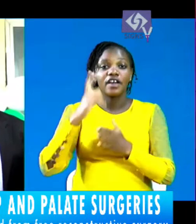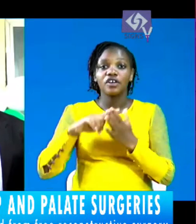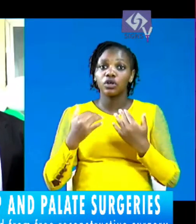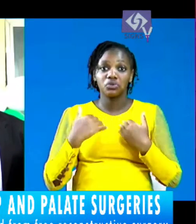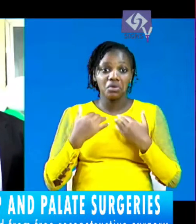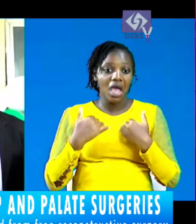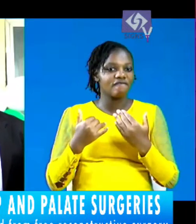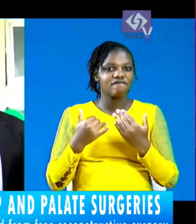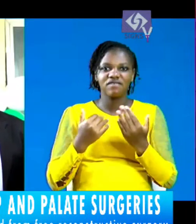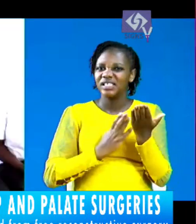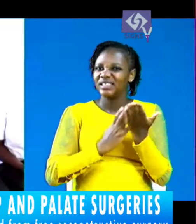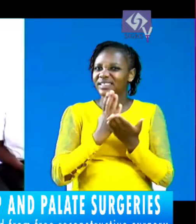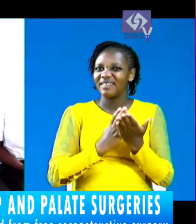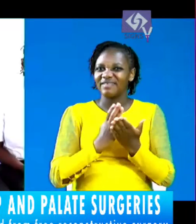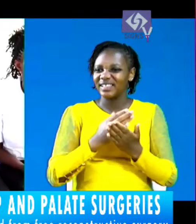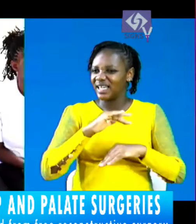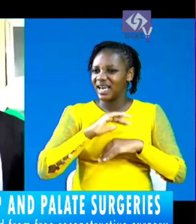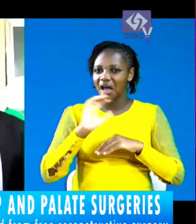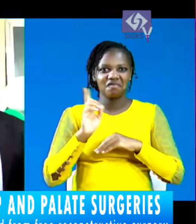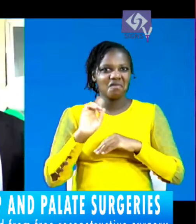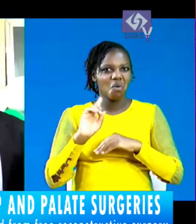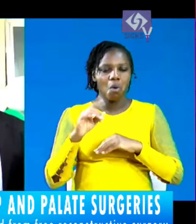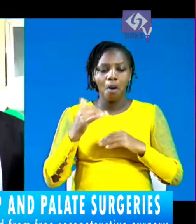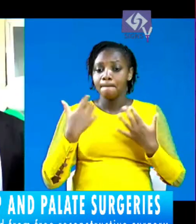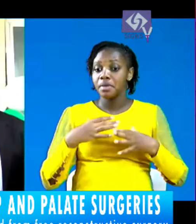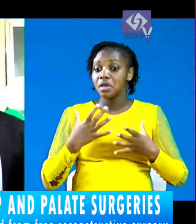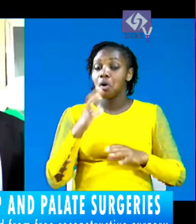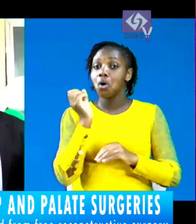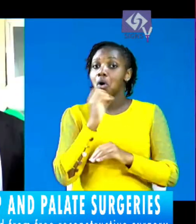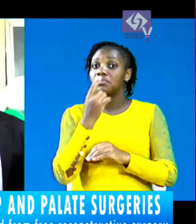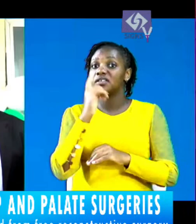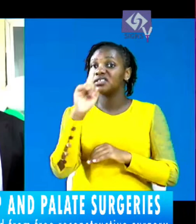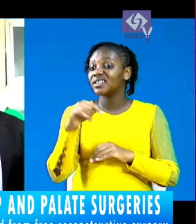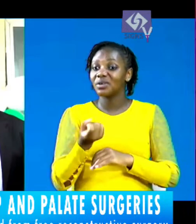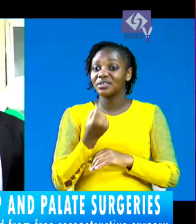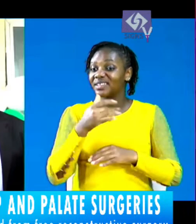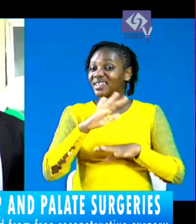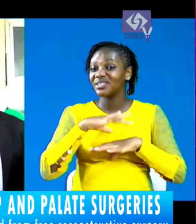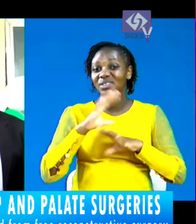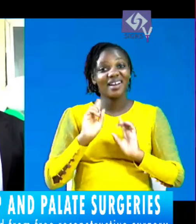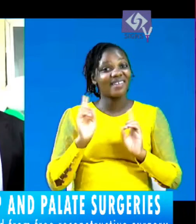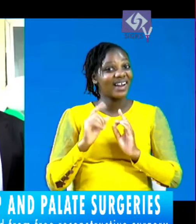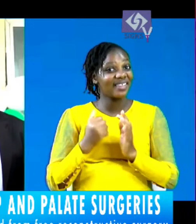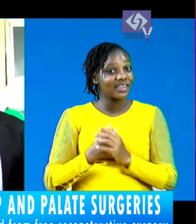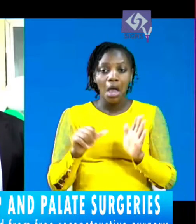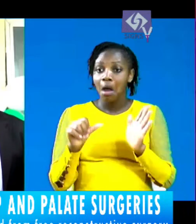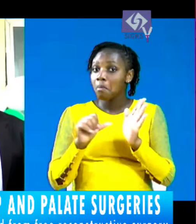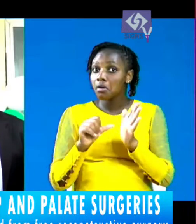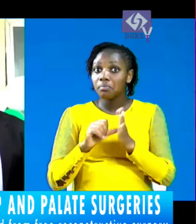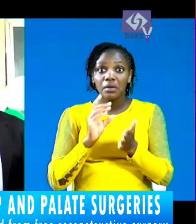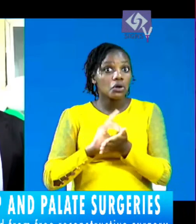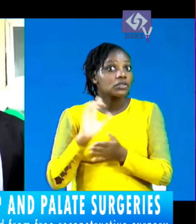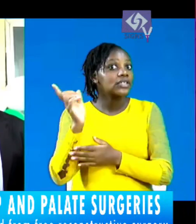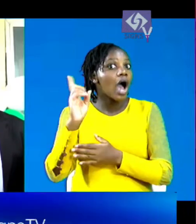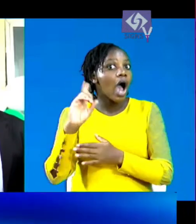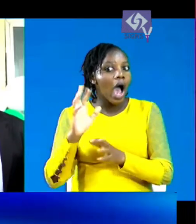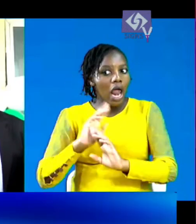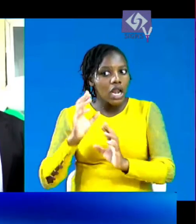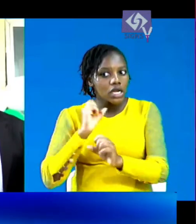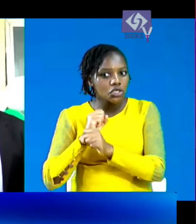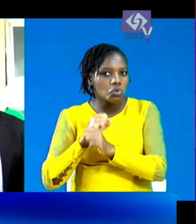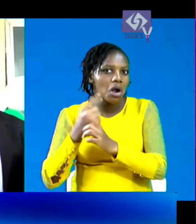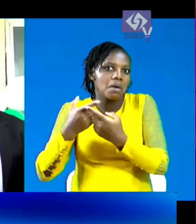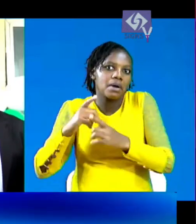ya service, unasikia watu wana complain, wapati ile matibabu vile inahitajika. Shinda si madaktari wako tayari kufanya kazi, lakini kuna hiyo upungufu